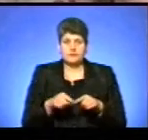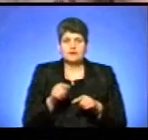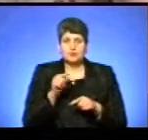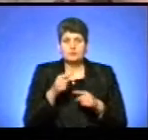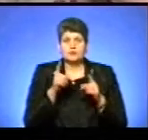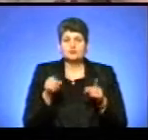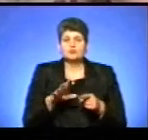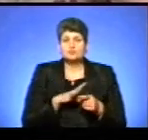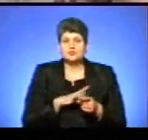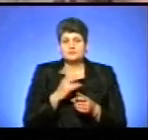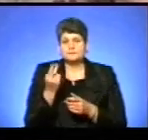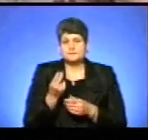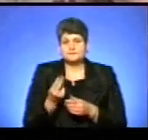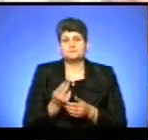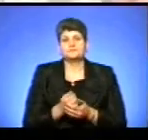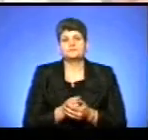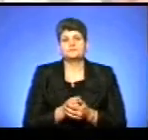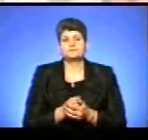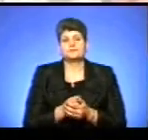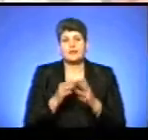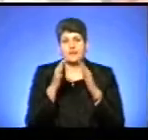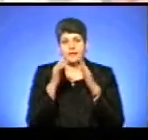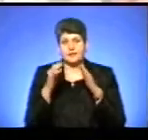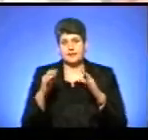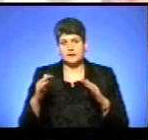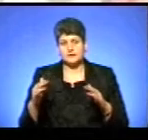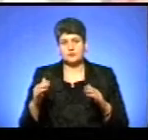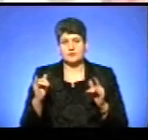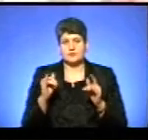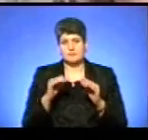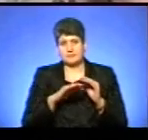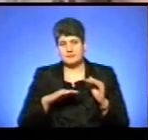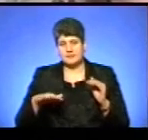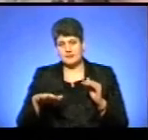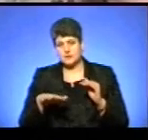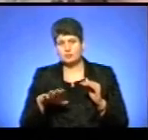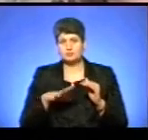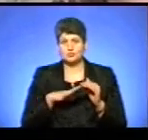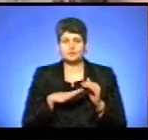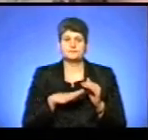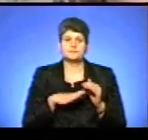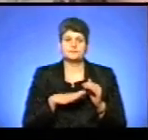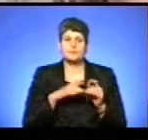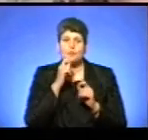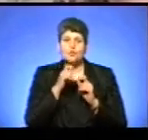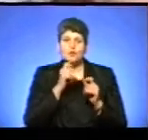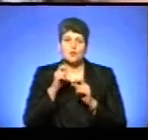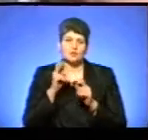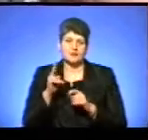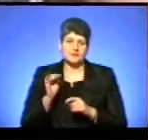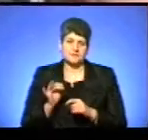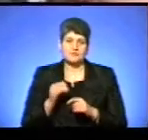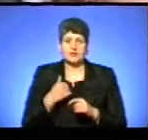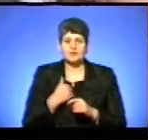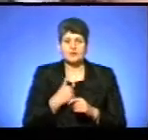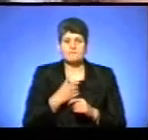малюнку було зображено ялинку, і під низом ялинки були подарунки. Я